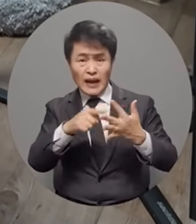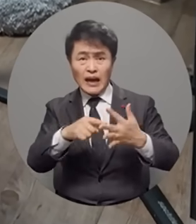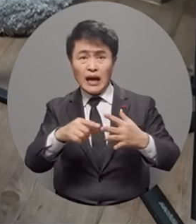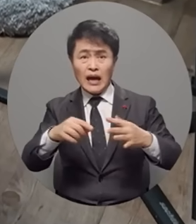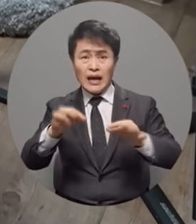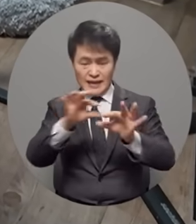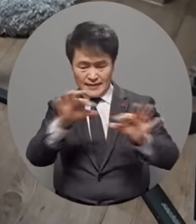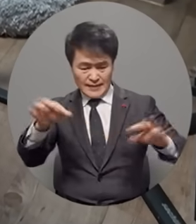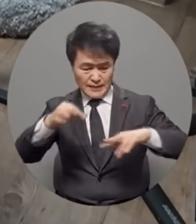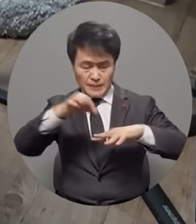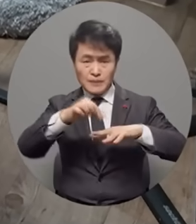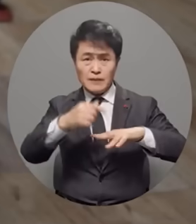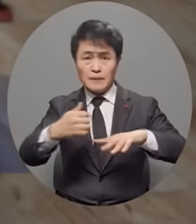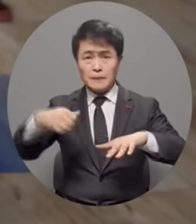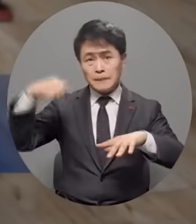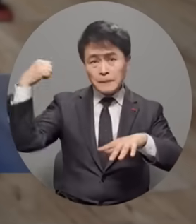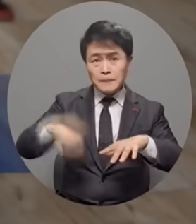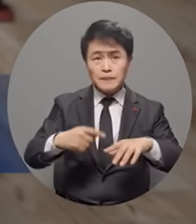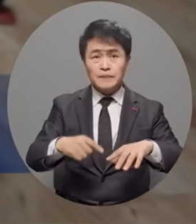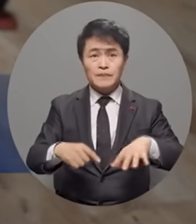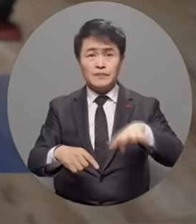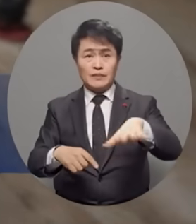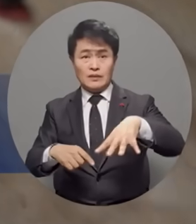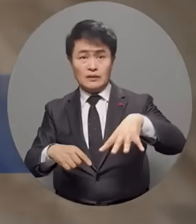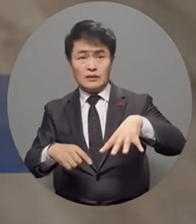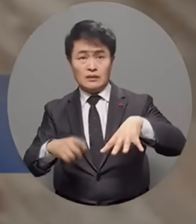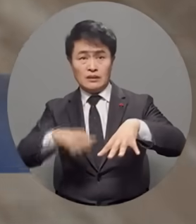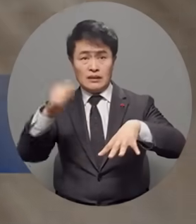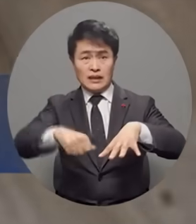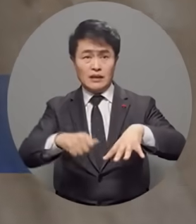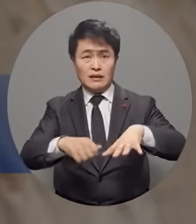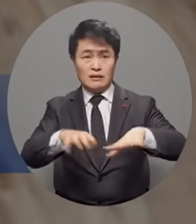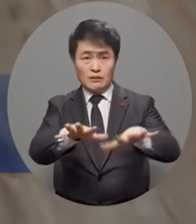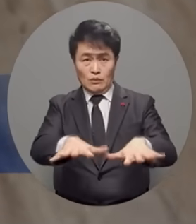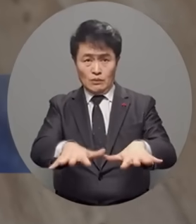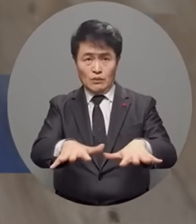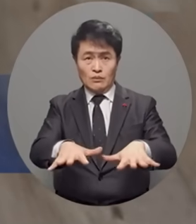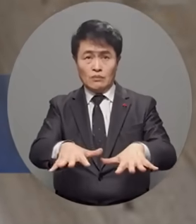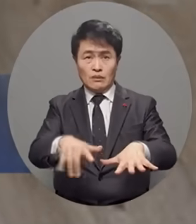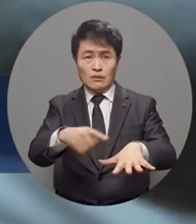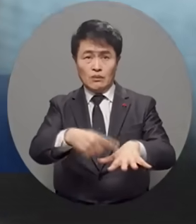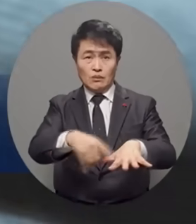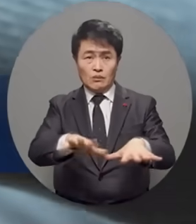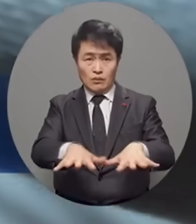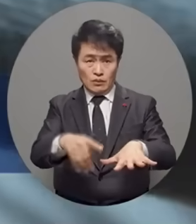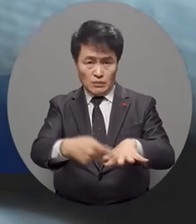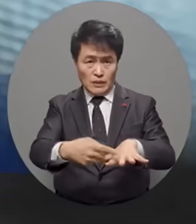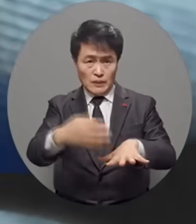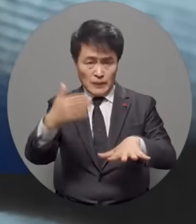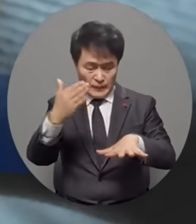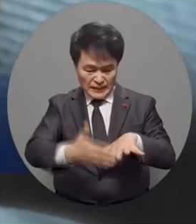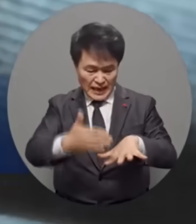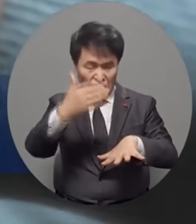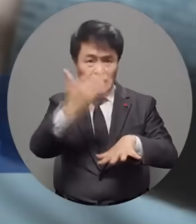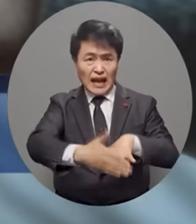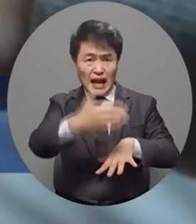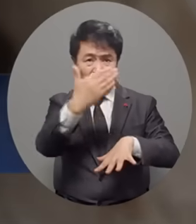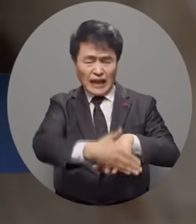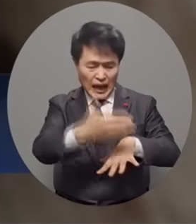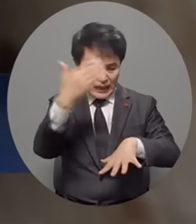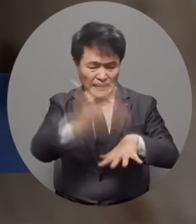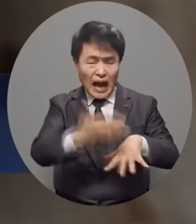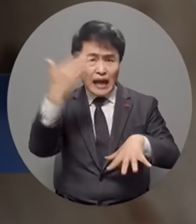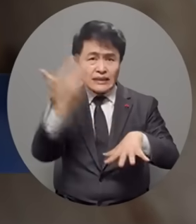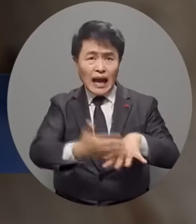세워서 내리쳤다고 합니다. 이거를 이렇게 때리는 게 아니라 이렇게 된 다음에 여기 이렇게 내려 찍습니다. 두 손 찍어서 딱딱 소리가 나잖아요. 팍 찍어요.